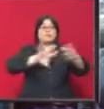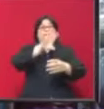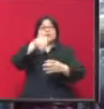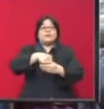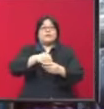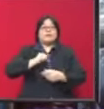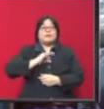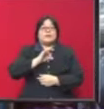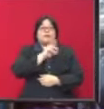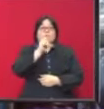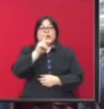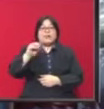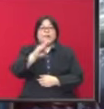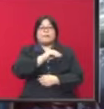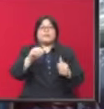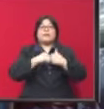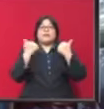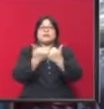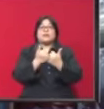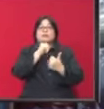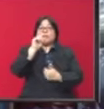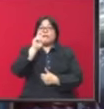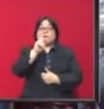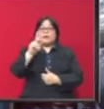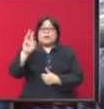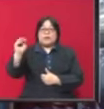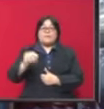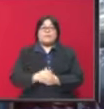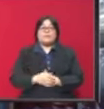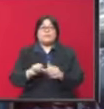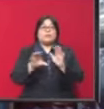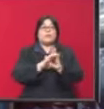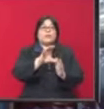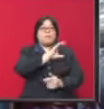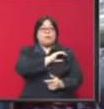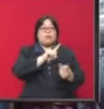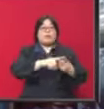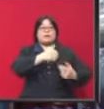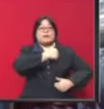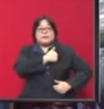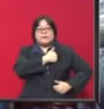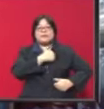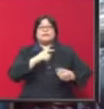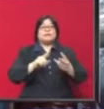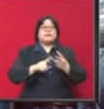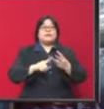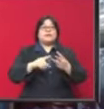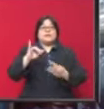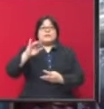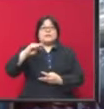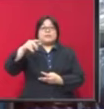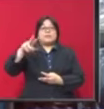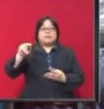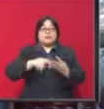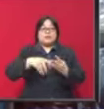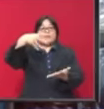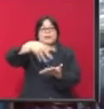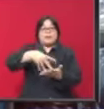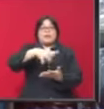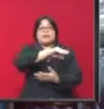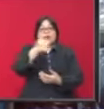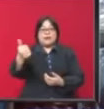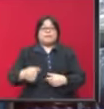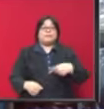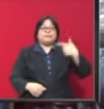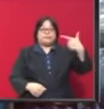melibatkan kaki tangan ke m&e agency bukan cgm seperti Polish angkatan tentro immigration penjara dan